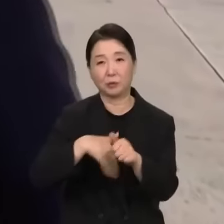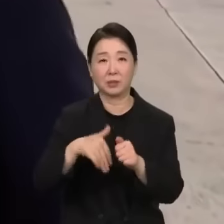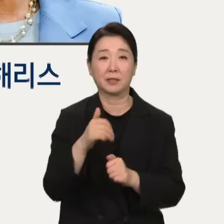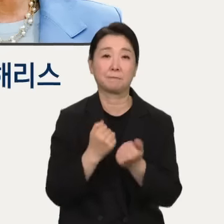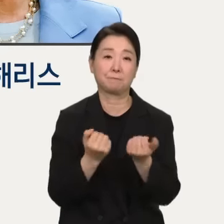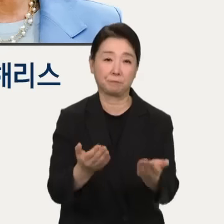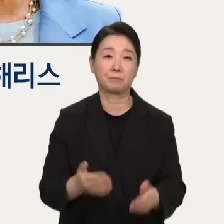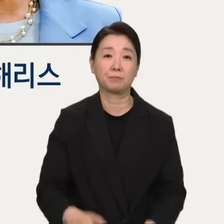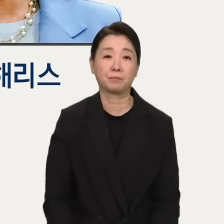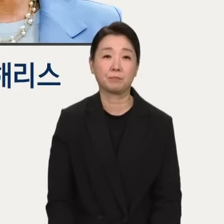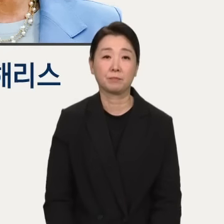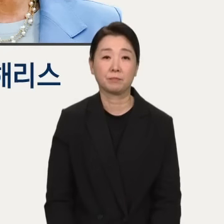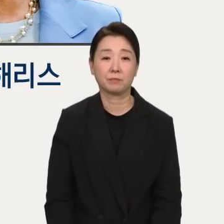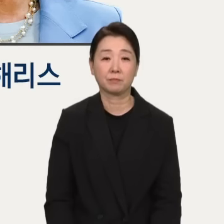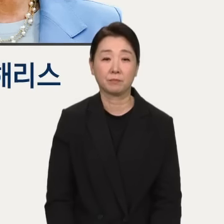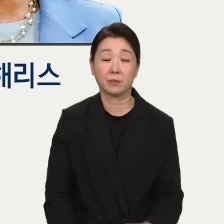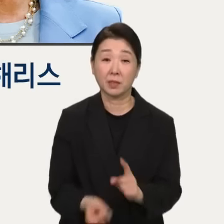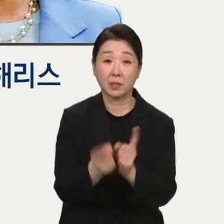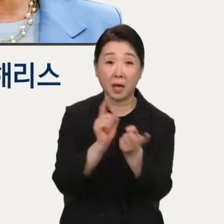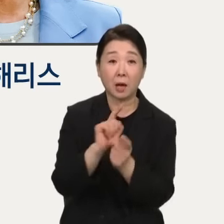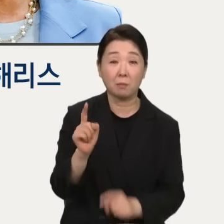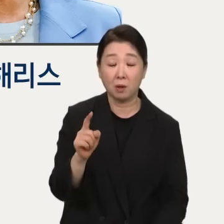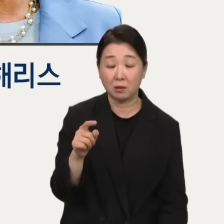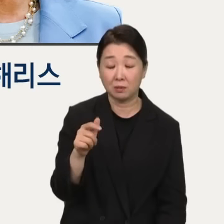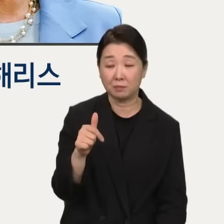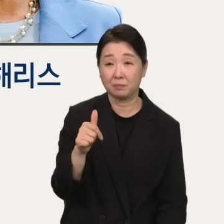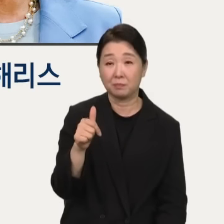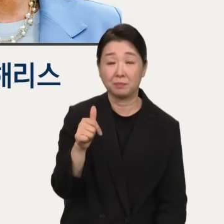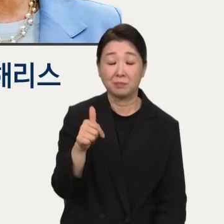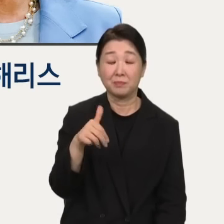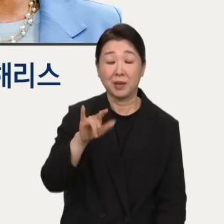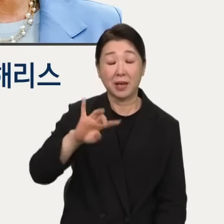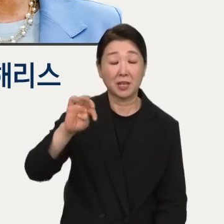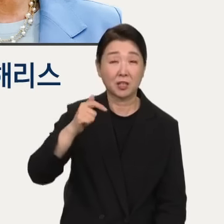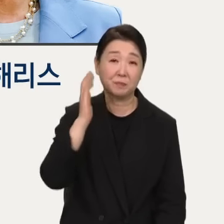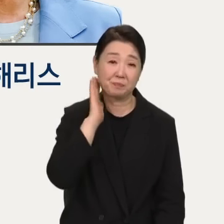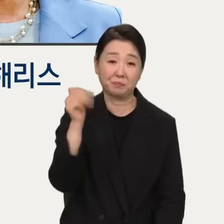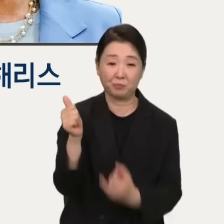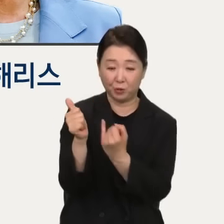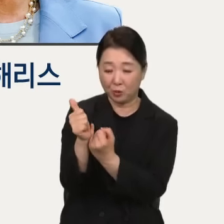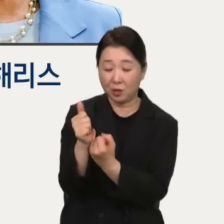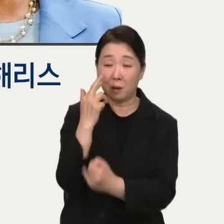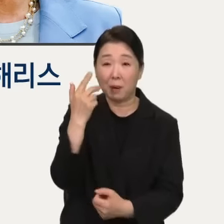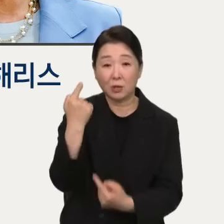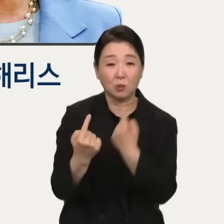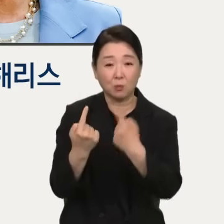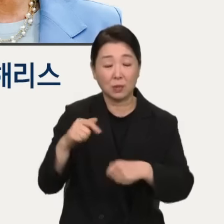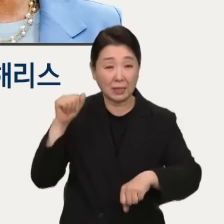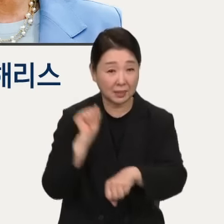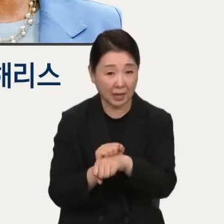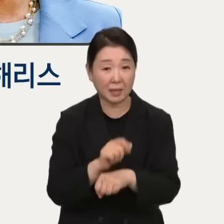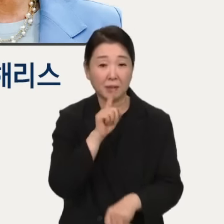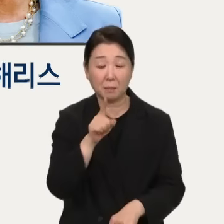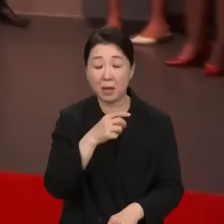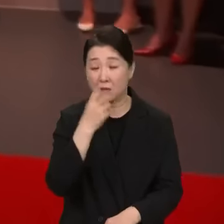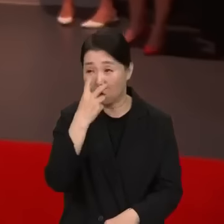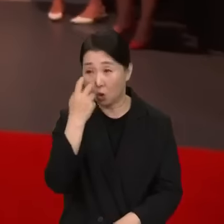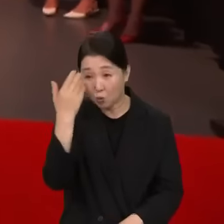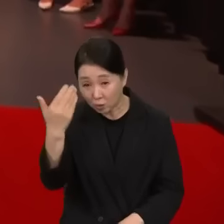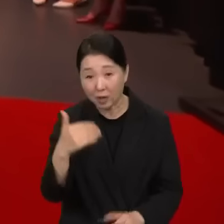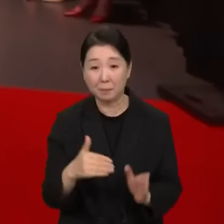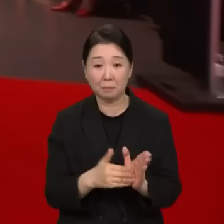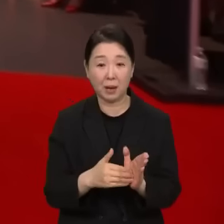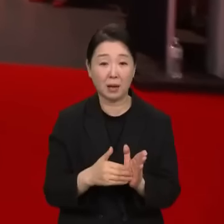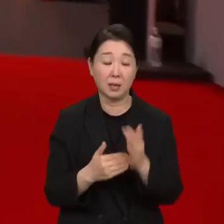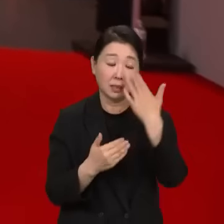전했습니다. 앞서 대안으로 꼽혔던 해리슨 부통령이 바이든보다 더 경쟁력이 있다는 여론조사도 있었지만